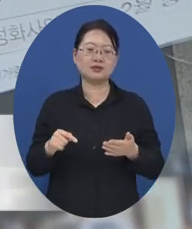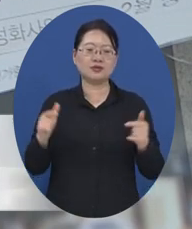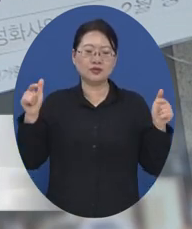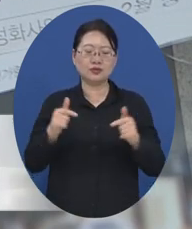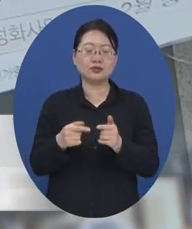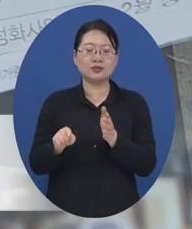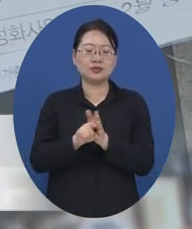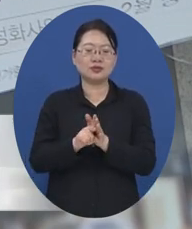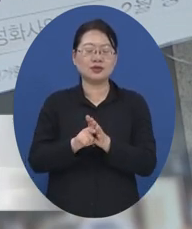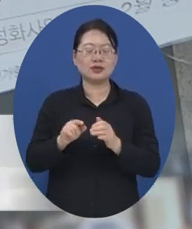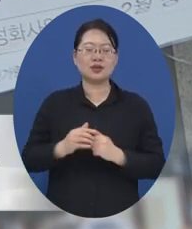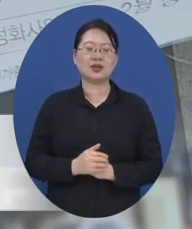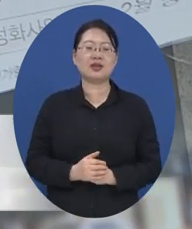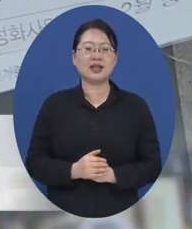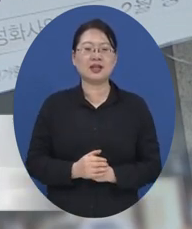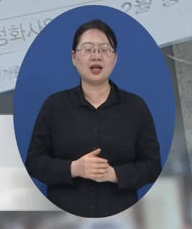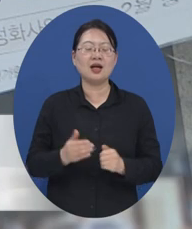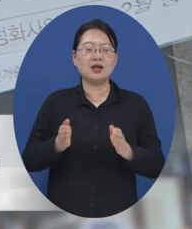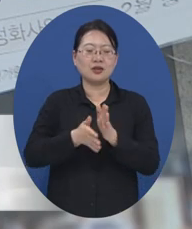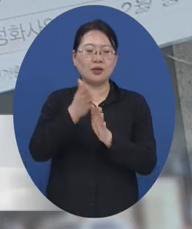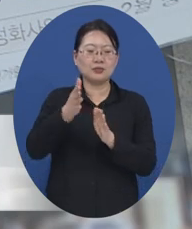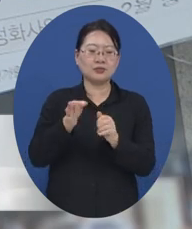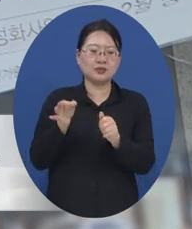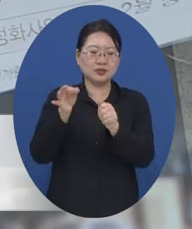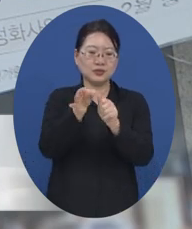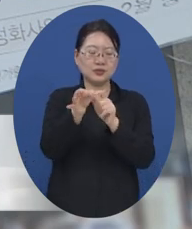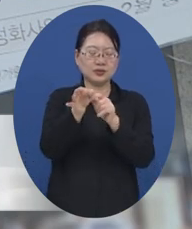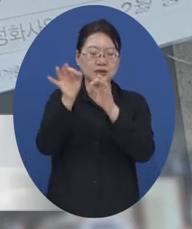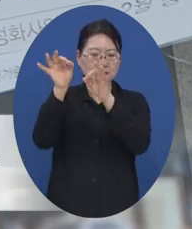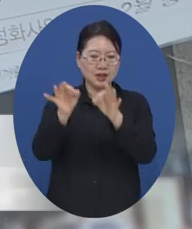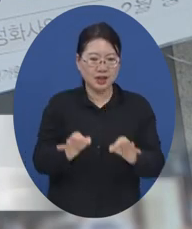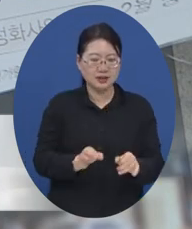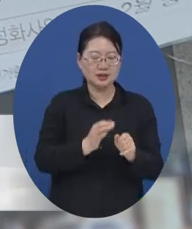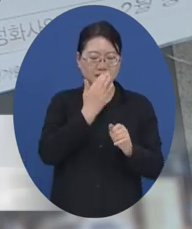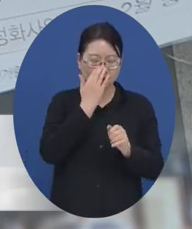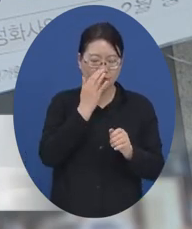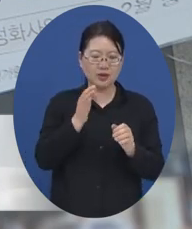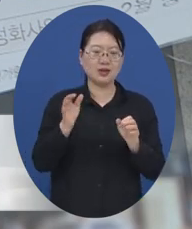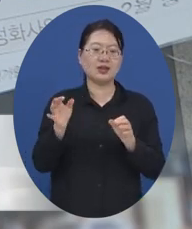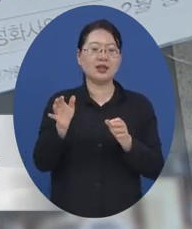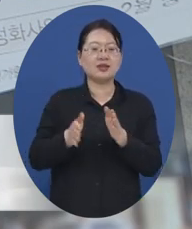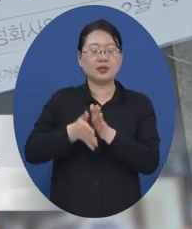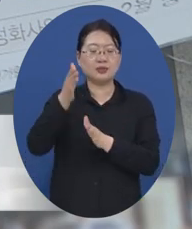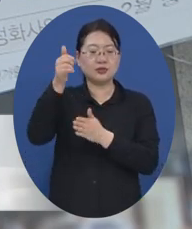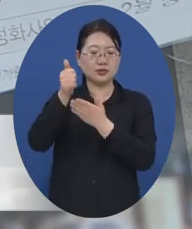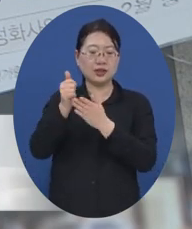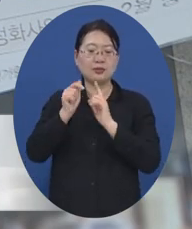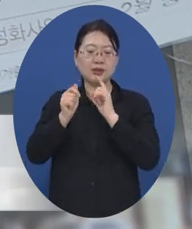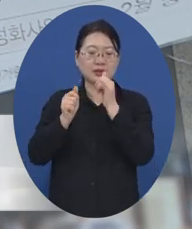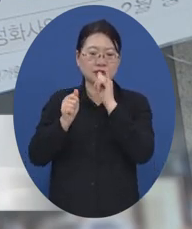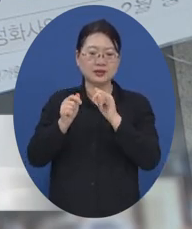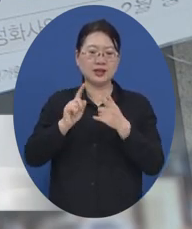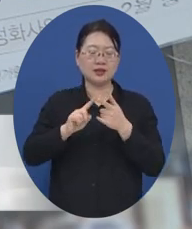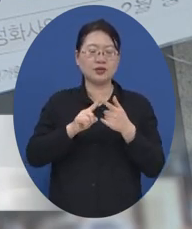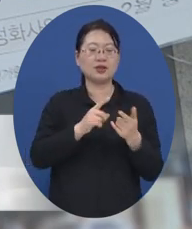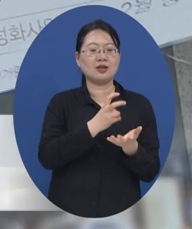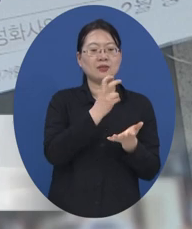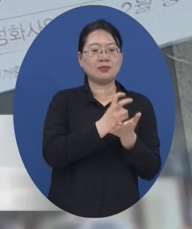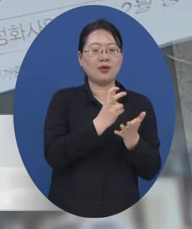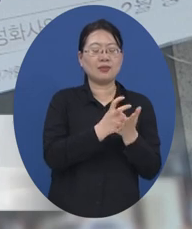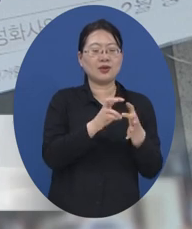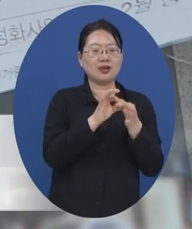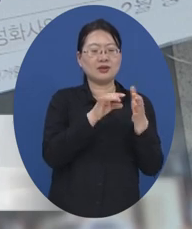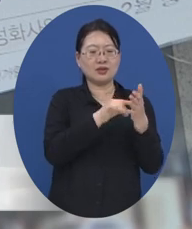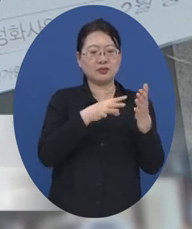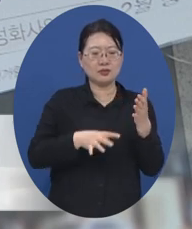하는데요 최근 정부가 선아는 건물주에게 임대료 인하 분 의 절반을 소득세와 법인세 로 감면해 주기로 했죠